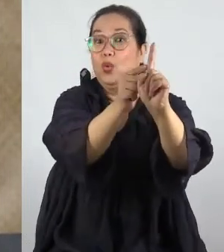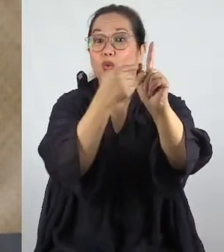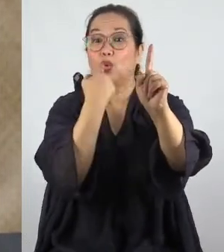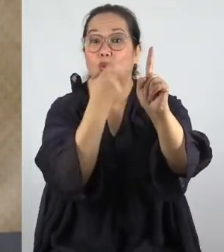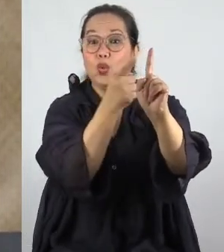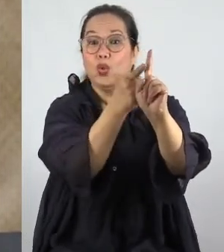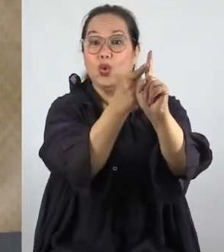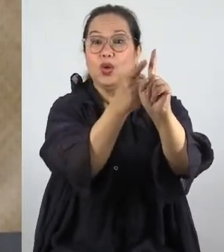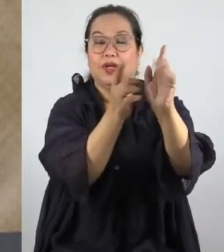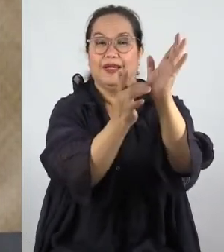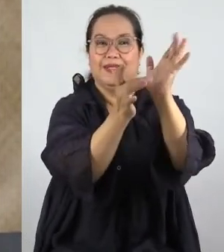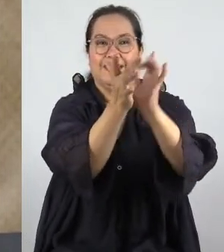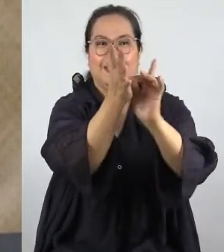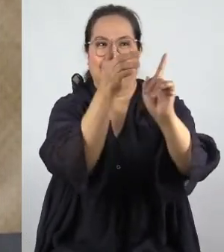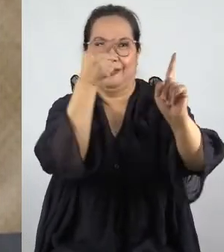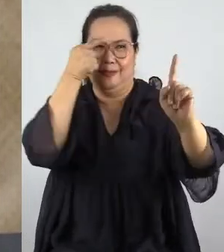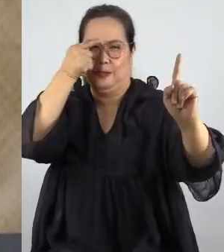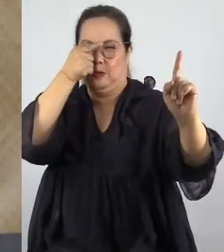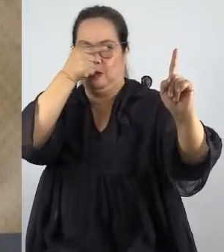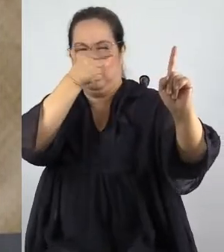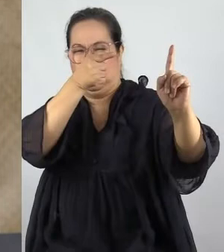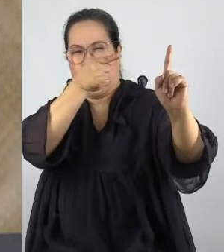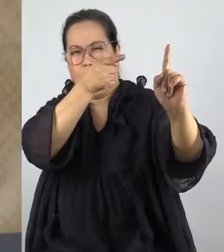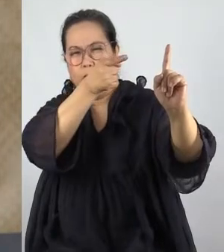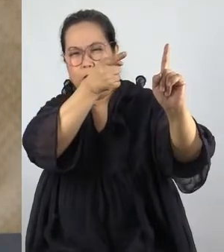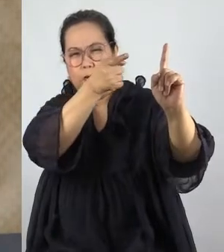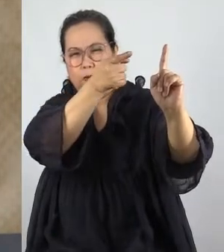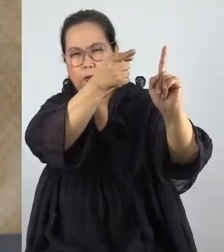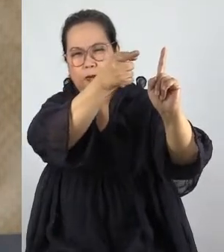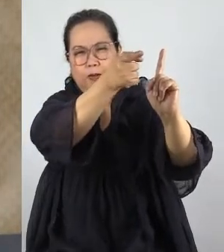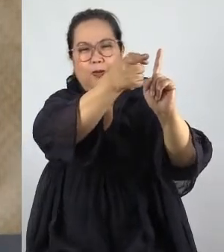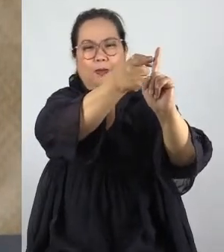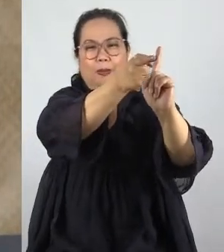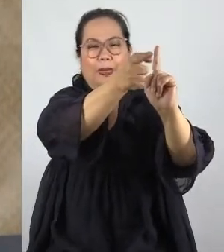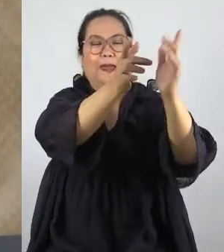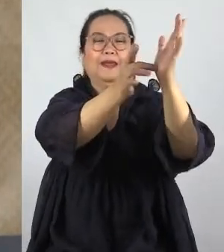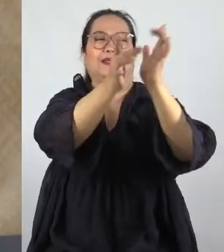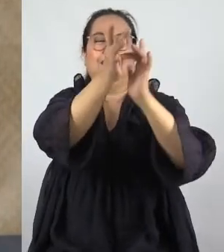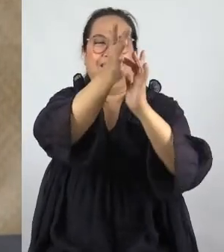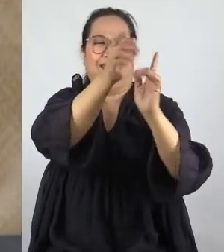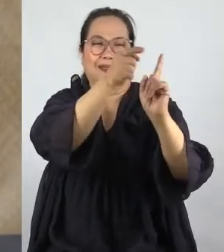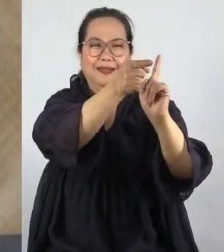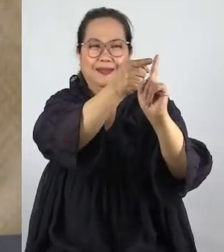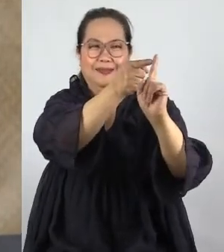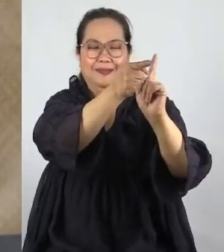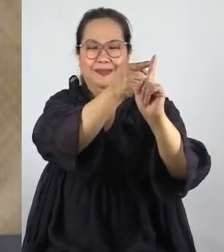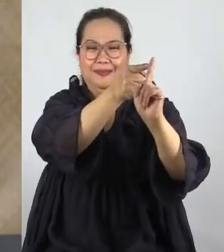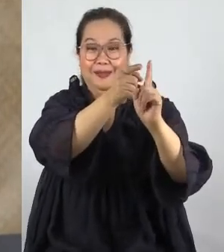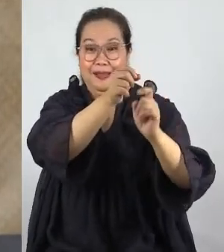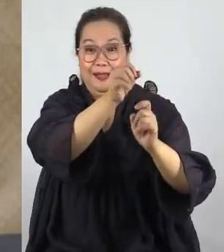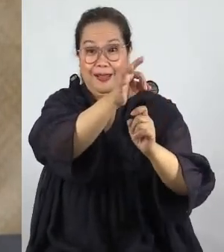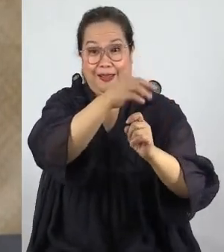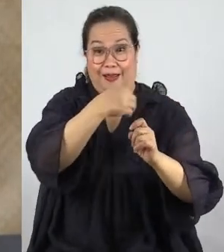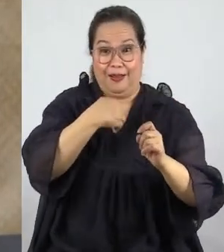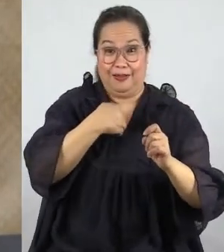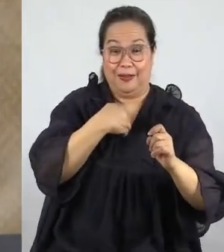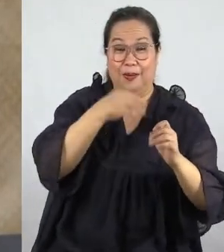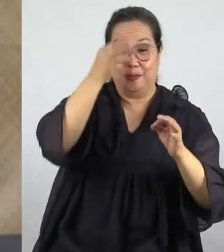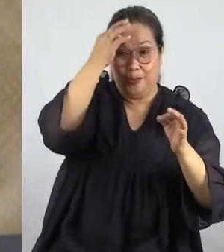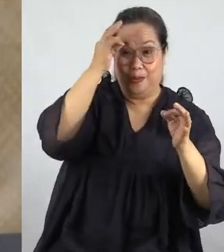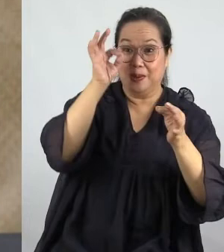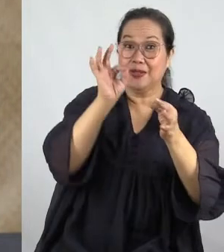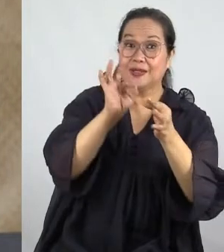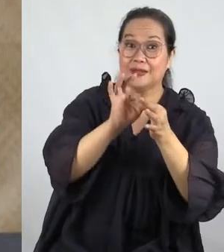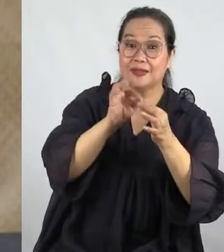Fixing, ituon ang ating paningin sa Kanya. Ang talagang pakay ng may akda ay